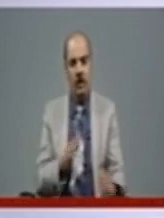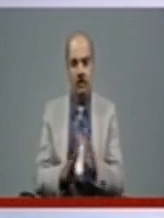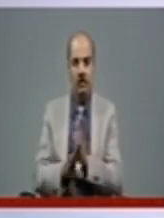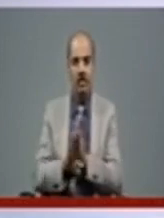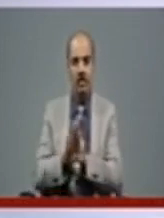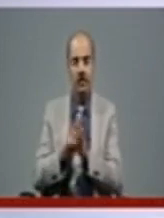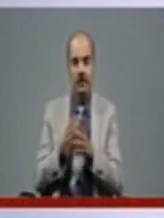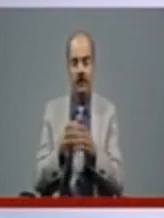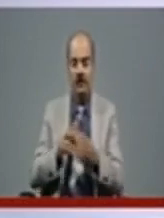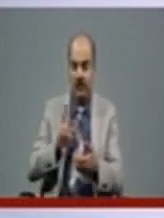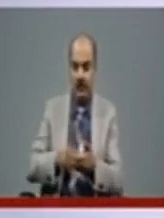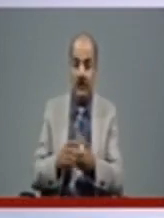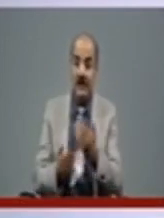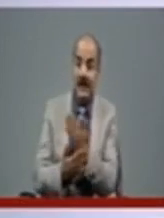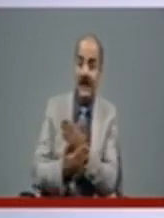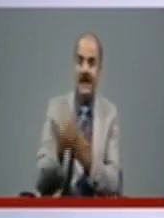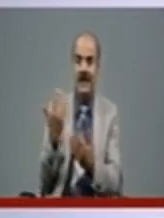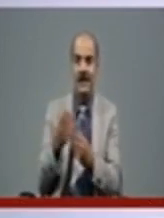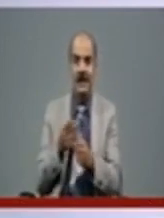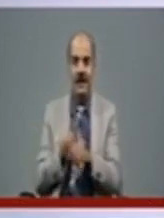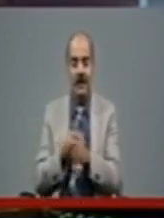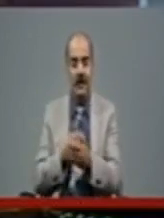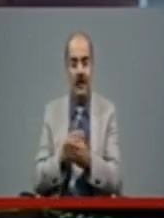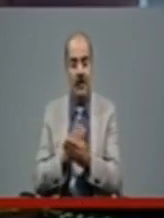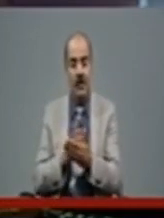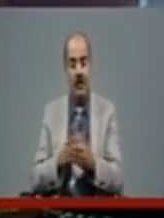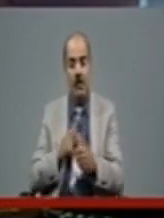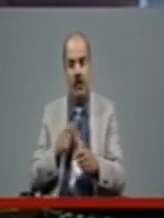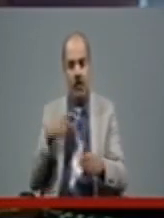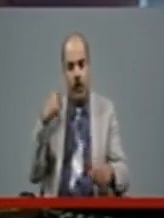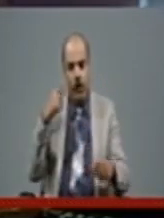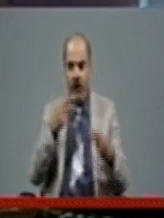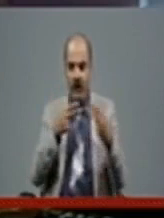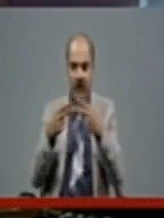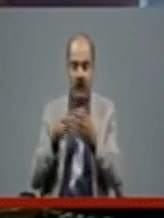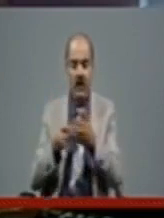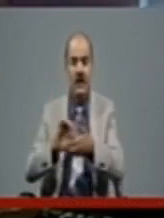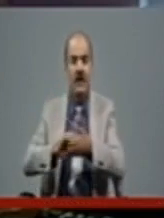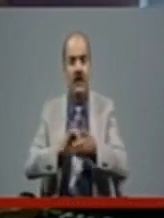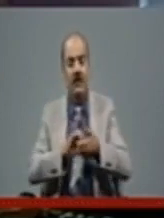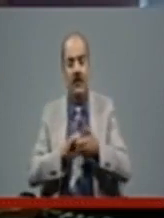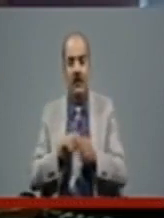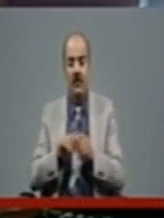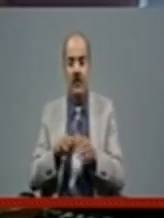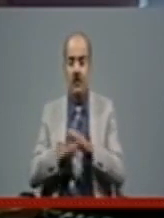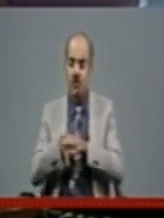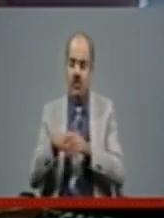إبرام عقود جديدة وأن يكون هناك اتفاق على مشاريع